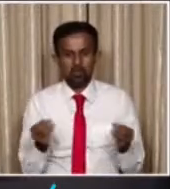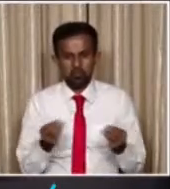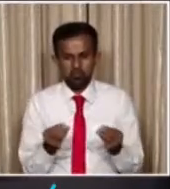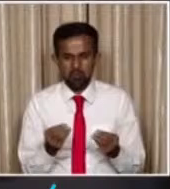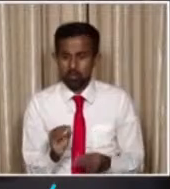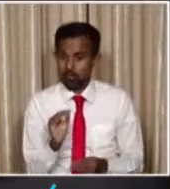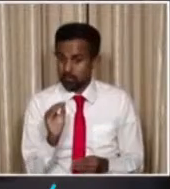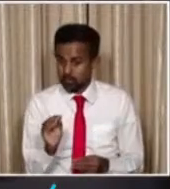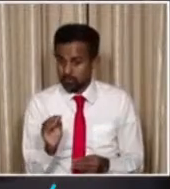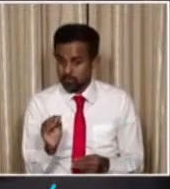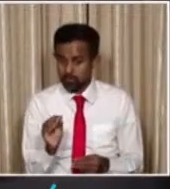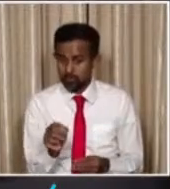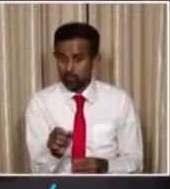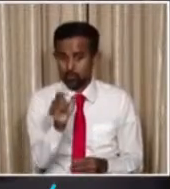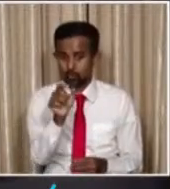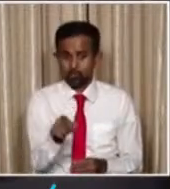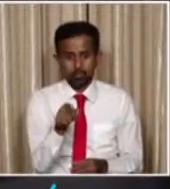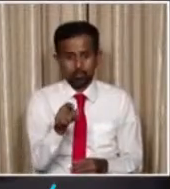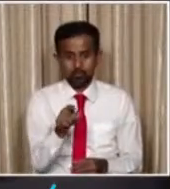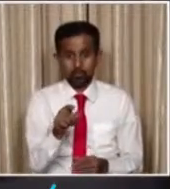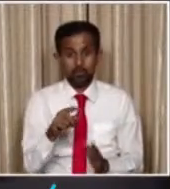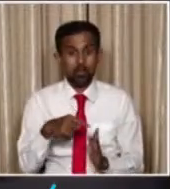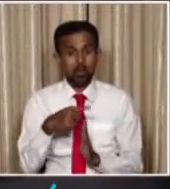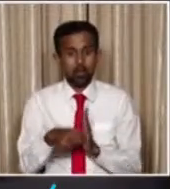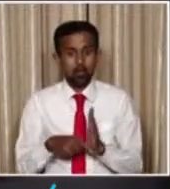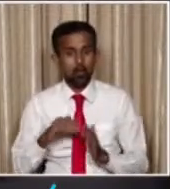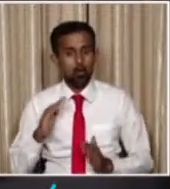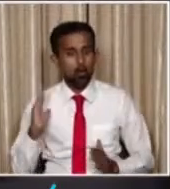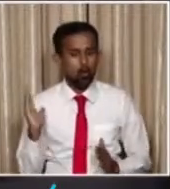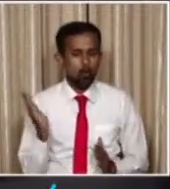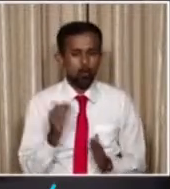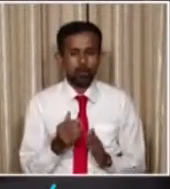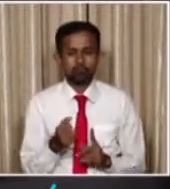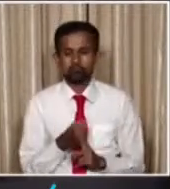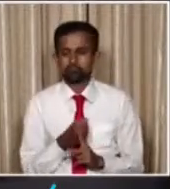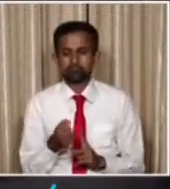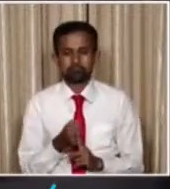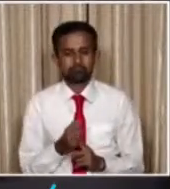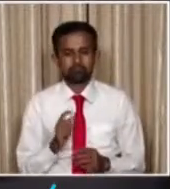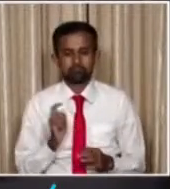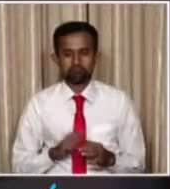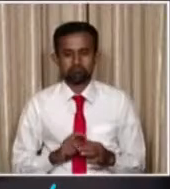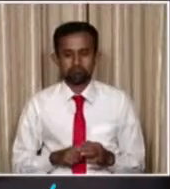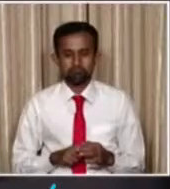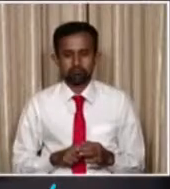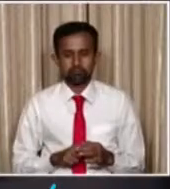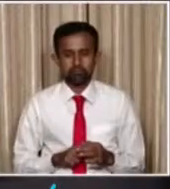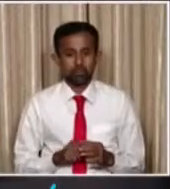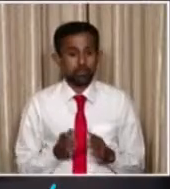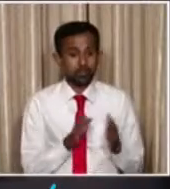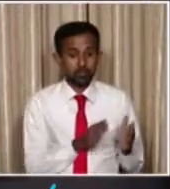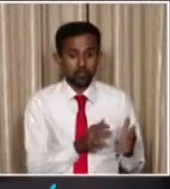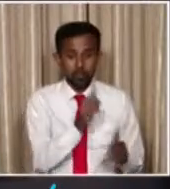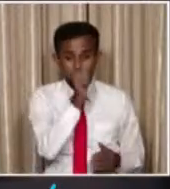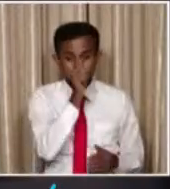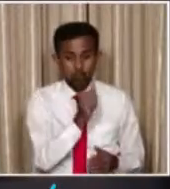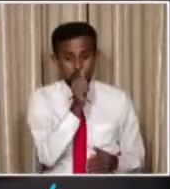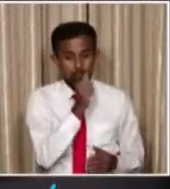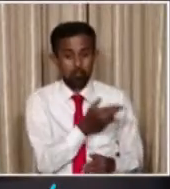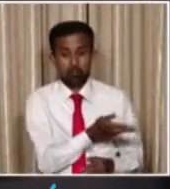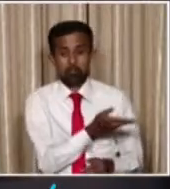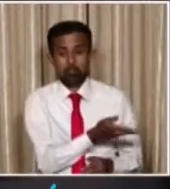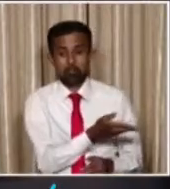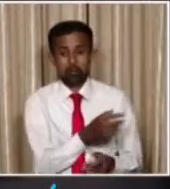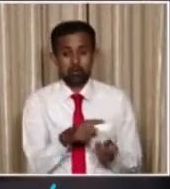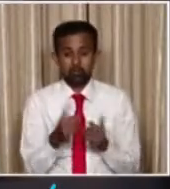ආවොත් ඒක ඔබතුමාට විතරක් නෙමෙයි රටේ සමස්ත ජනතාවට බලපාන බරපතල ප්‍රශ්නයක්. එක පැත්තකින් හොරකම් අනිත් කටයුතු සිද්ධ වෙනකොට